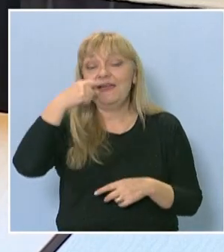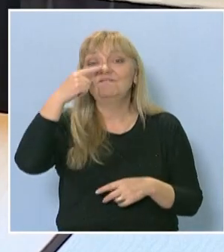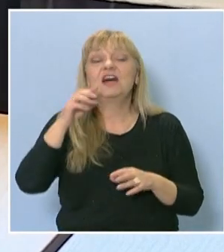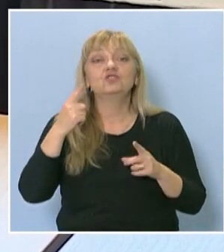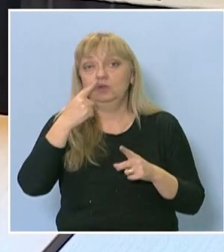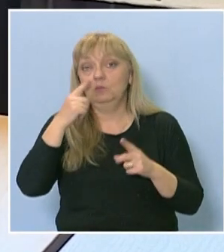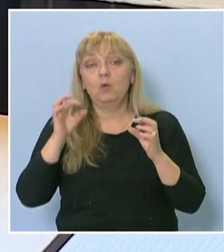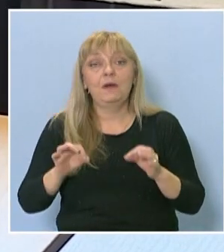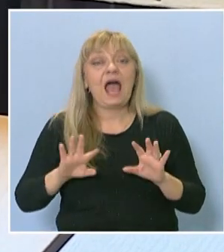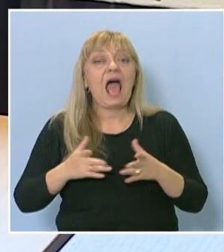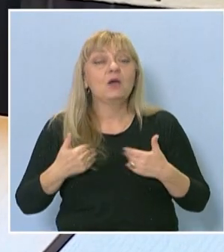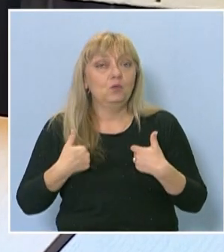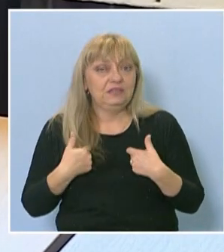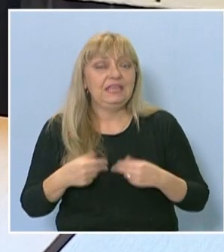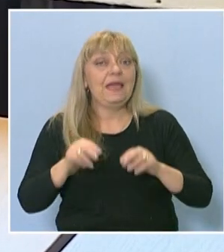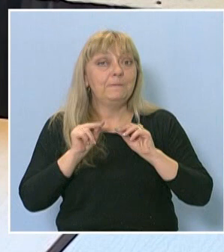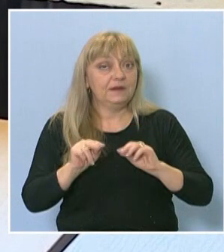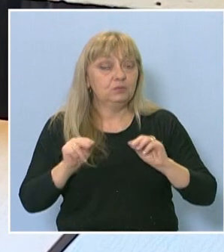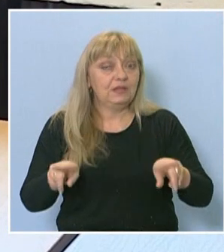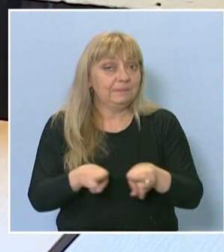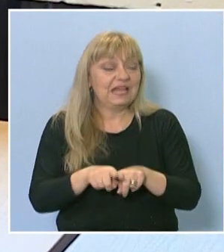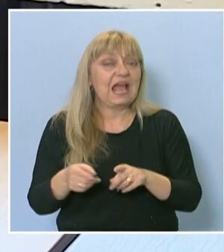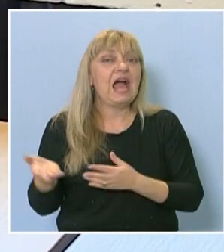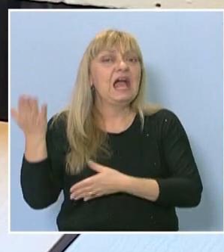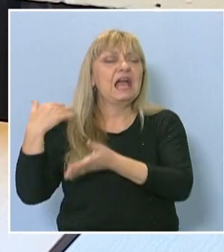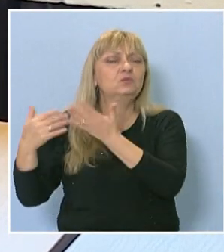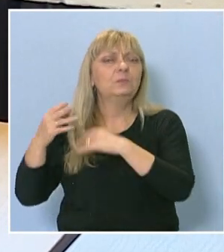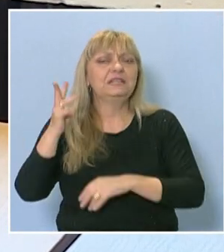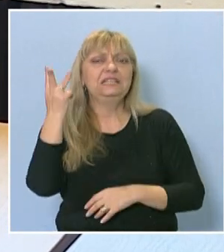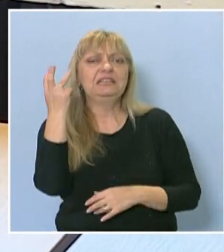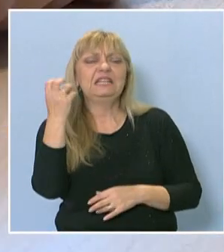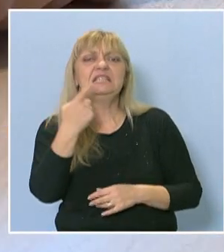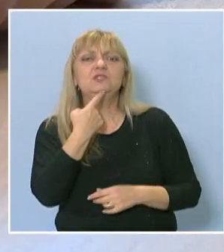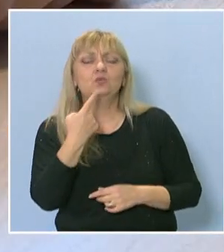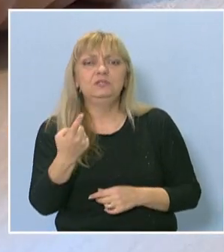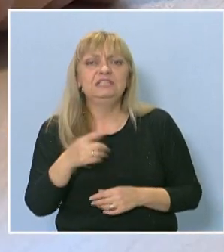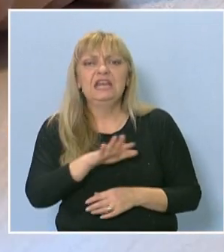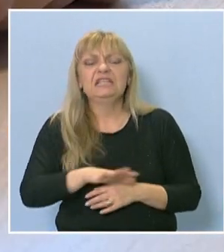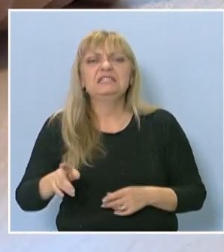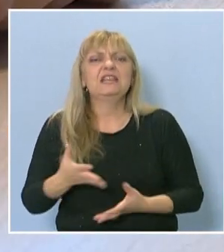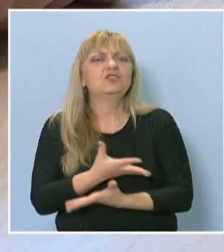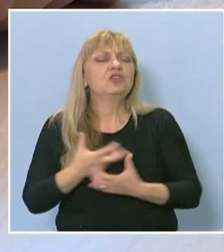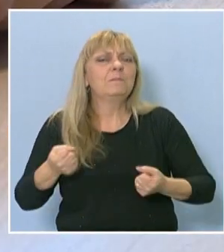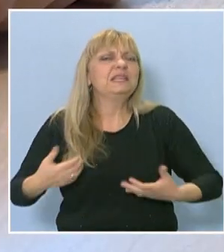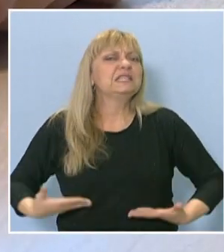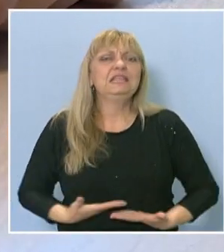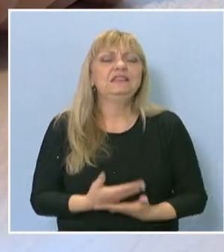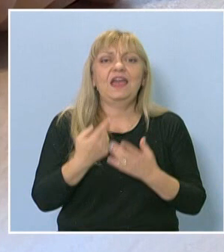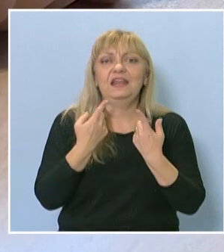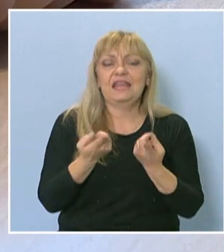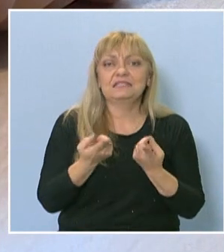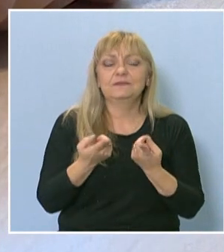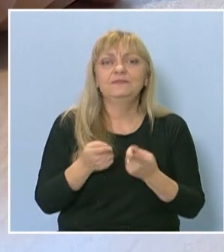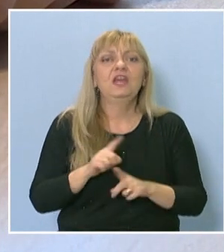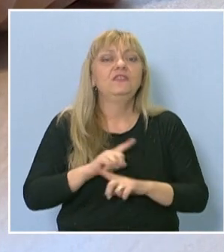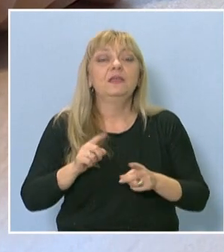Ако ние преподаваме така, както се е преподавало примерно преди 30 години, на децата ще им бъде изключително безинтересно. Той без друго няма как, примерно